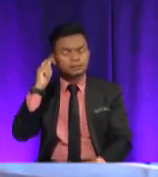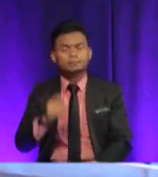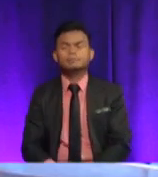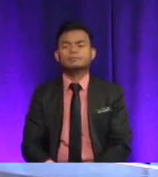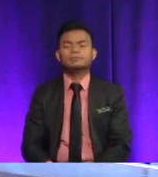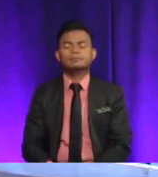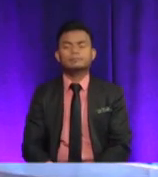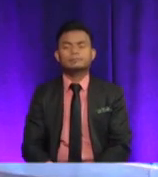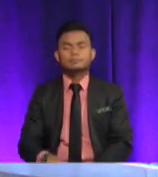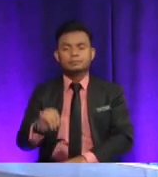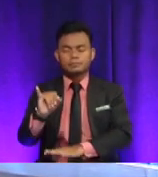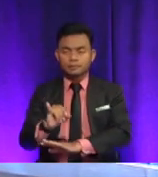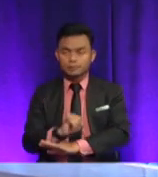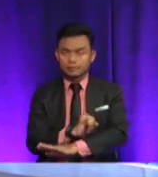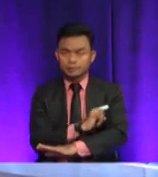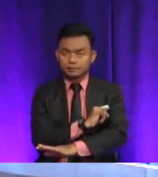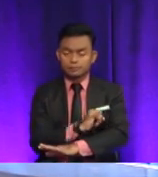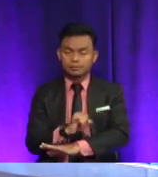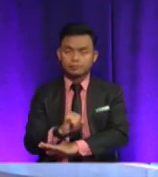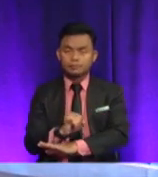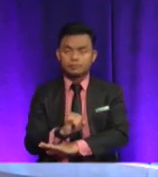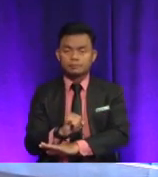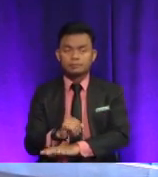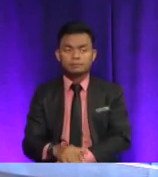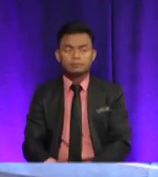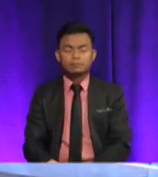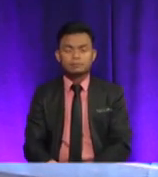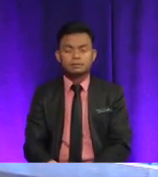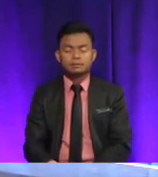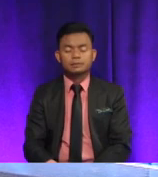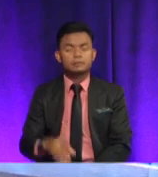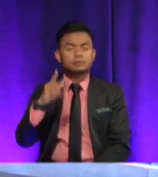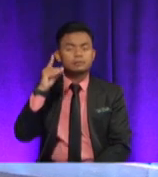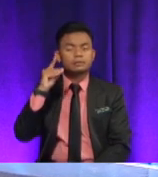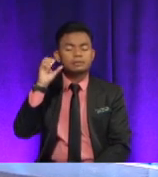Irama kalau Mira ketek dandan Setia Betulkah